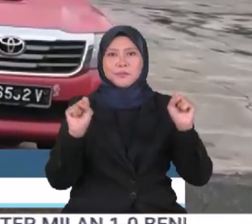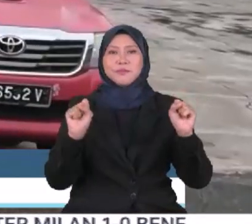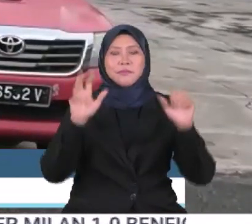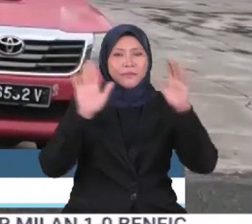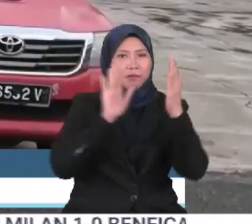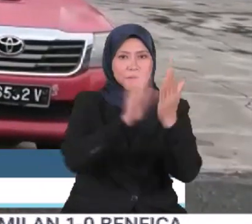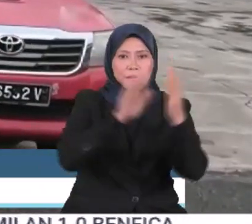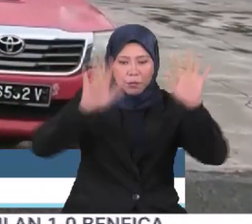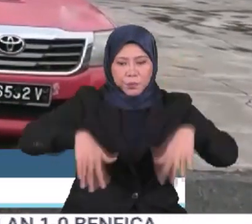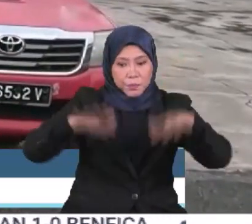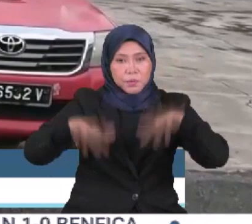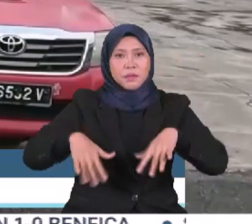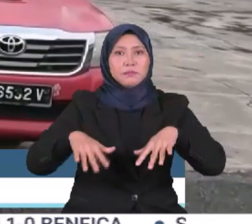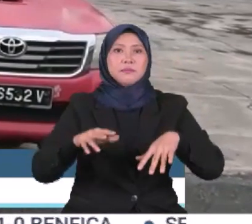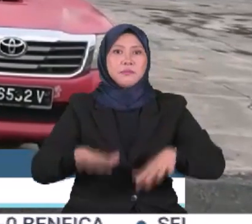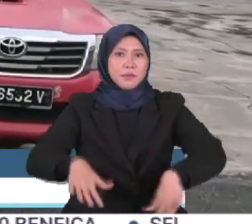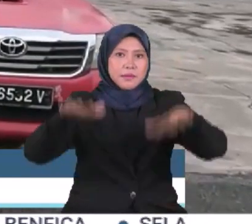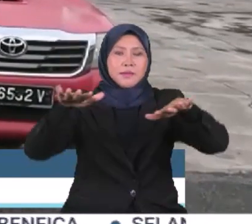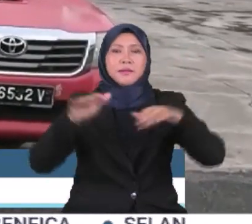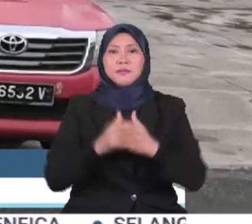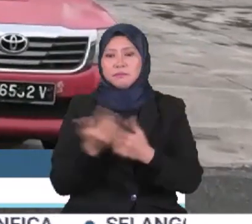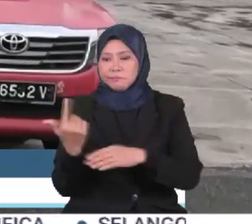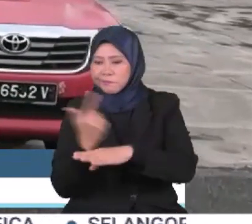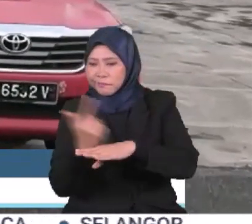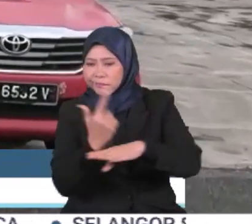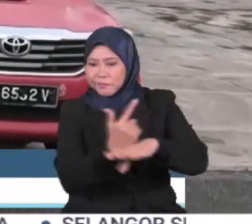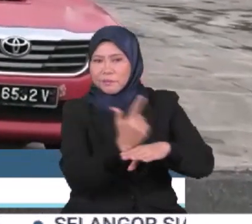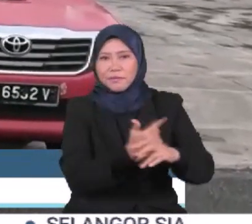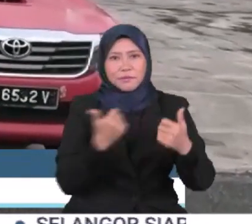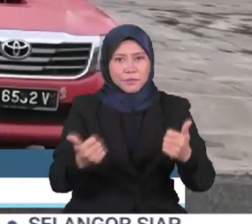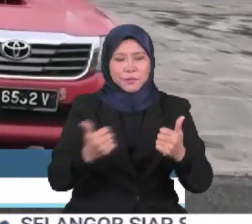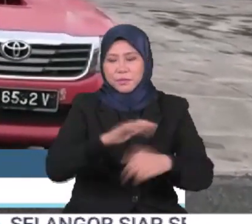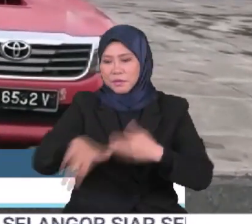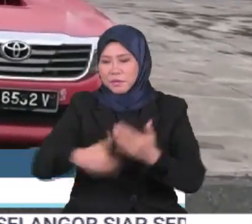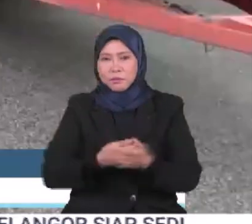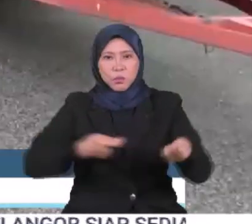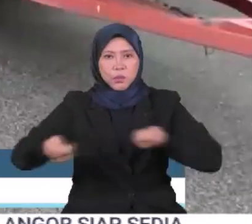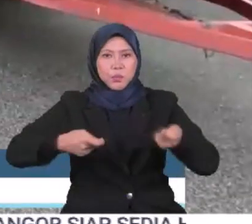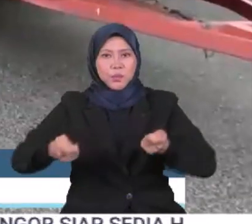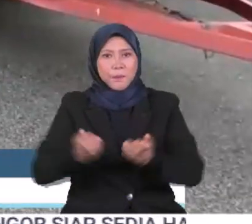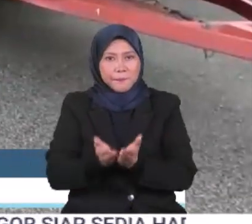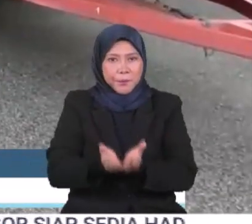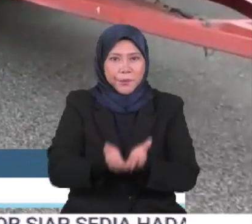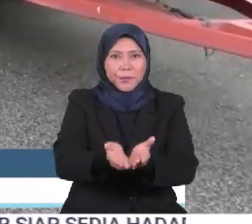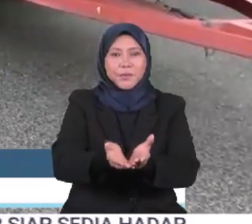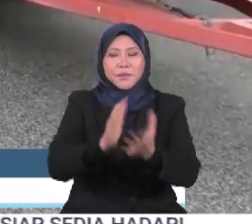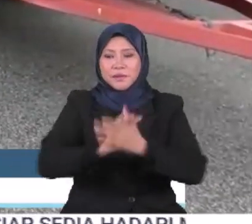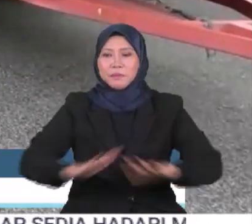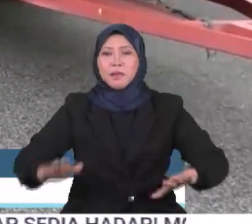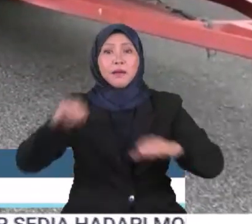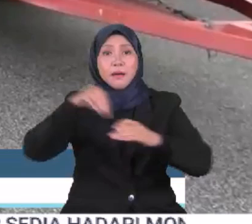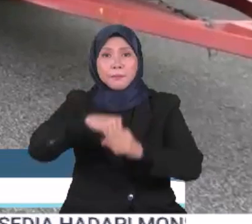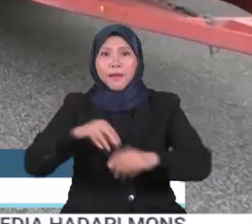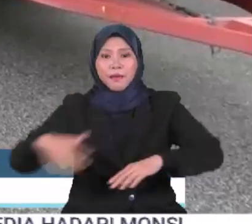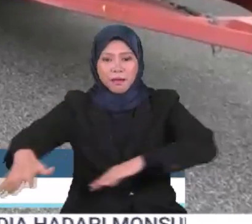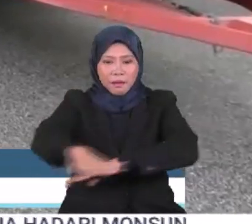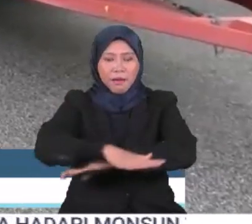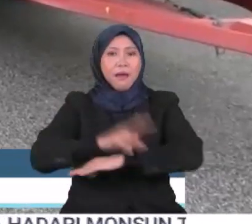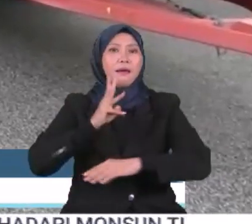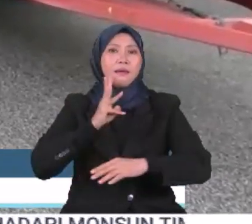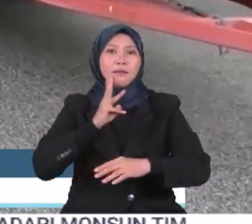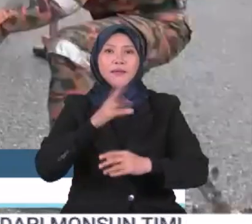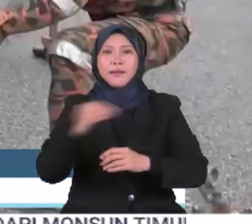laut kesiapsiagaan meliputi pelaksanaan latihan pengukuhan pengendalian bot selain menyelamat dalam air dan juga arus